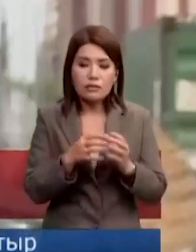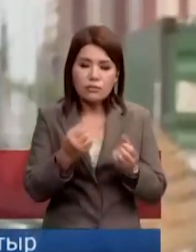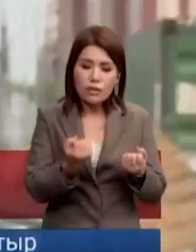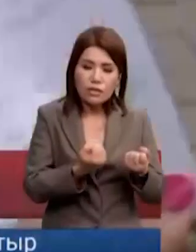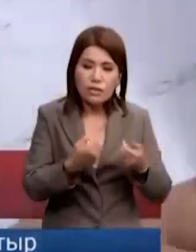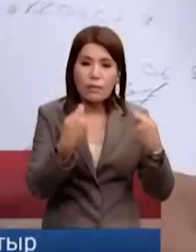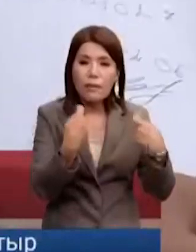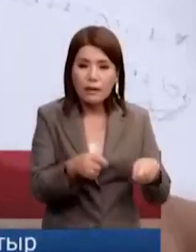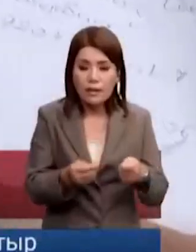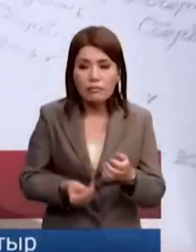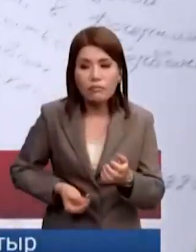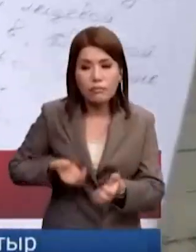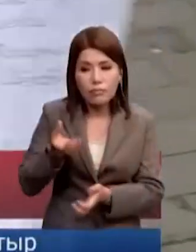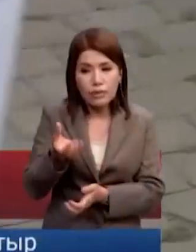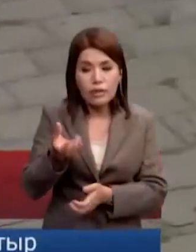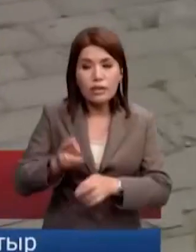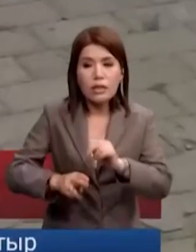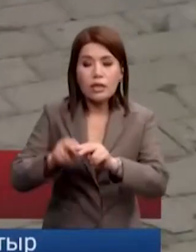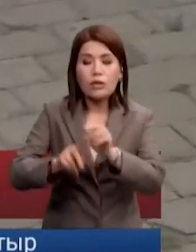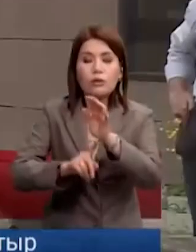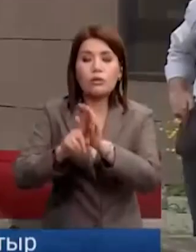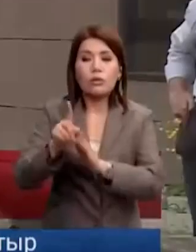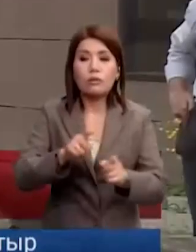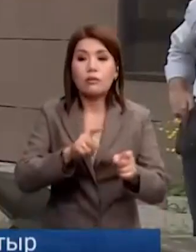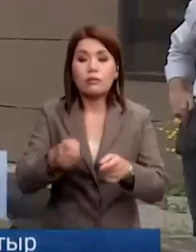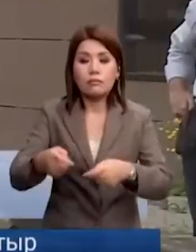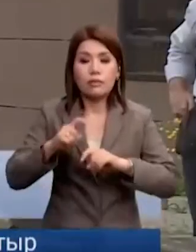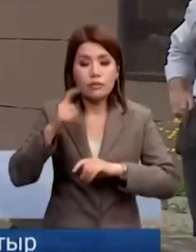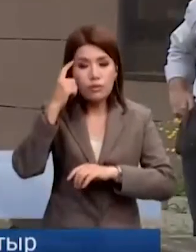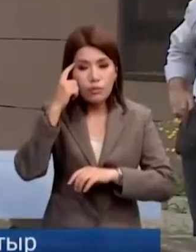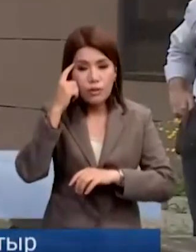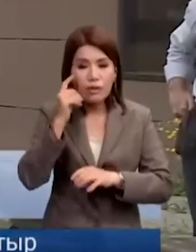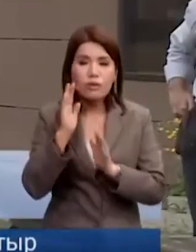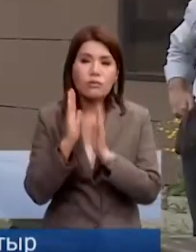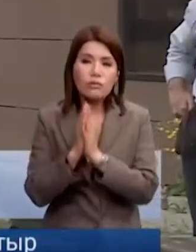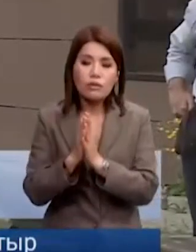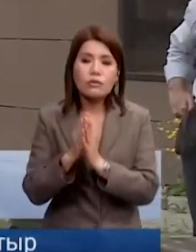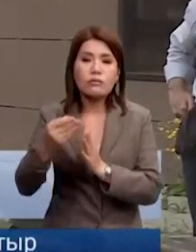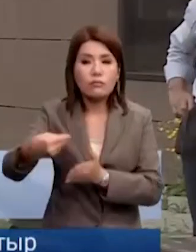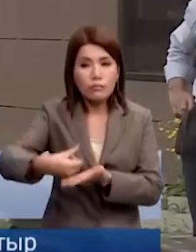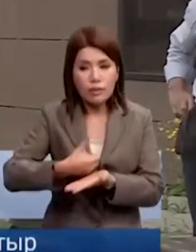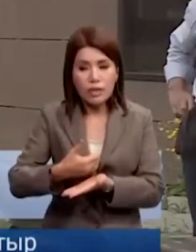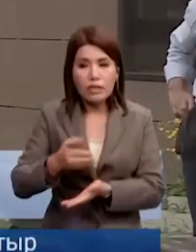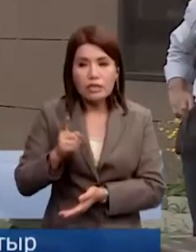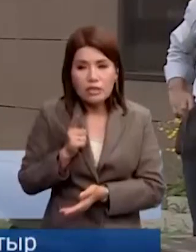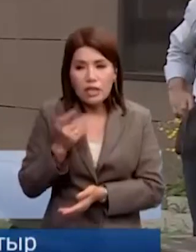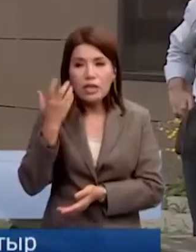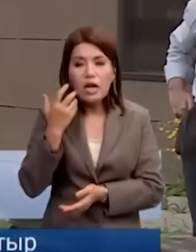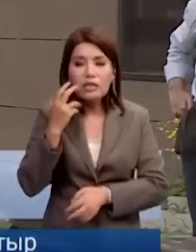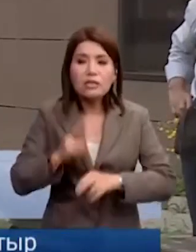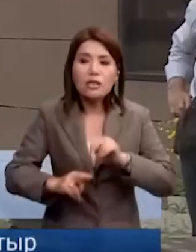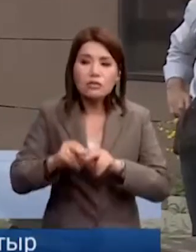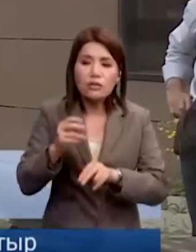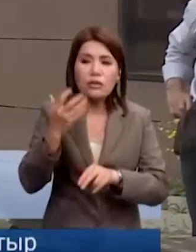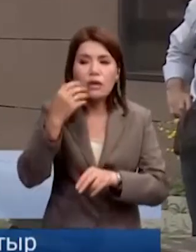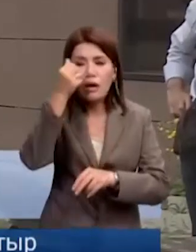автомобиль. Живут на съемной квартире. На сегодняшний день я хочу только возврата денег. То есть я не хочу уже ждать, когда достроится, в